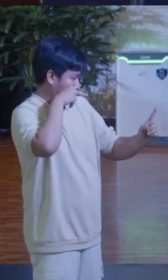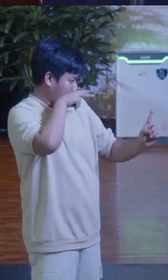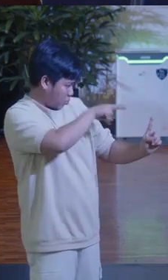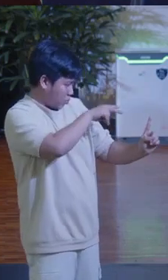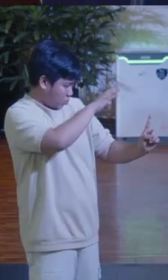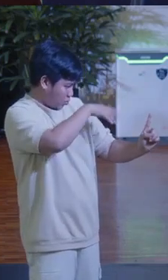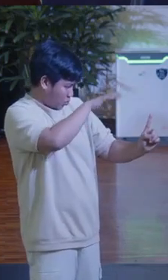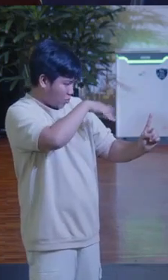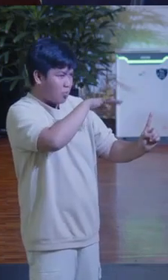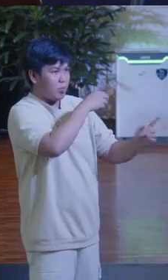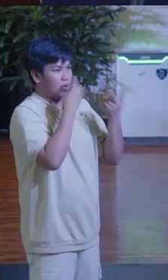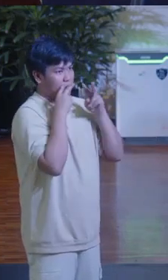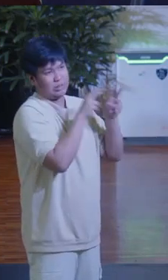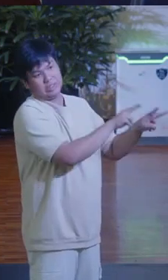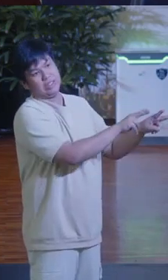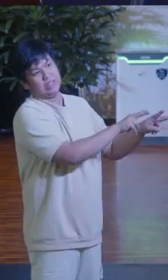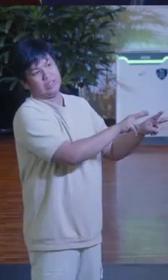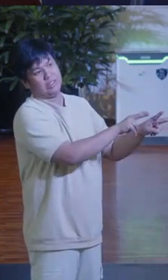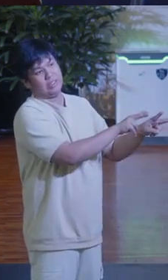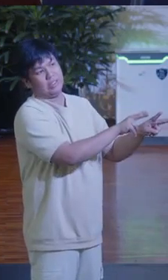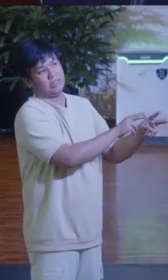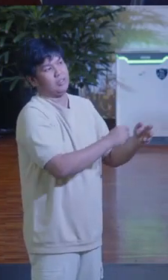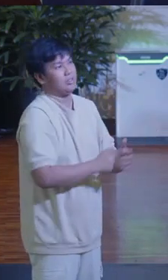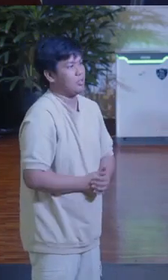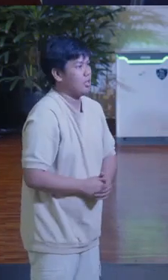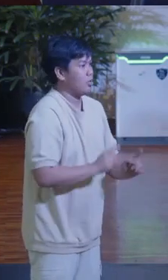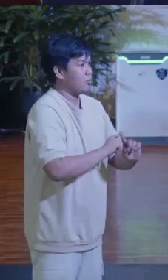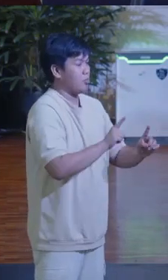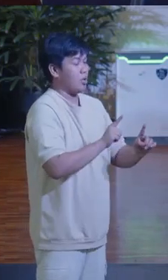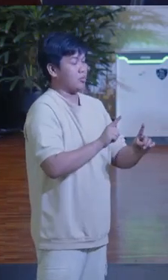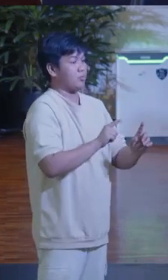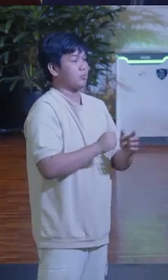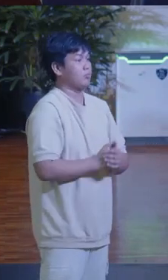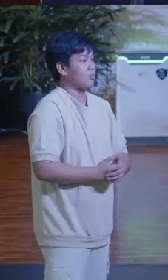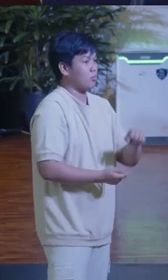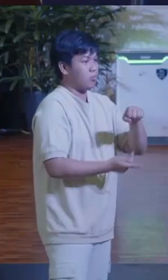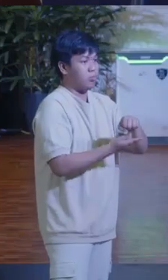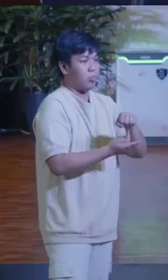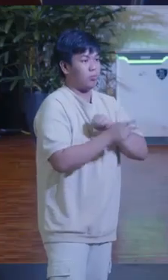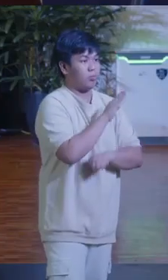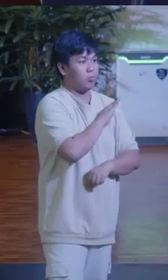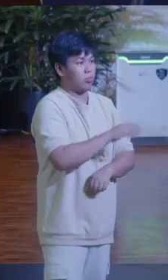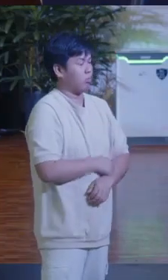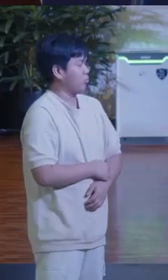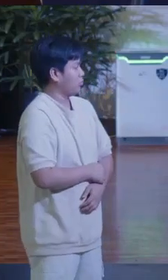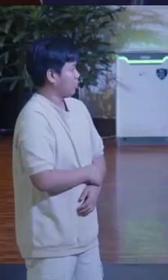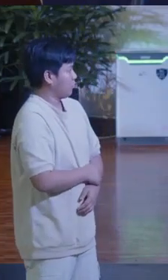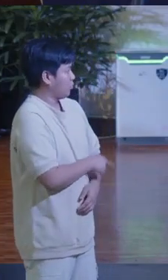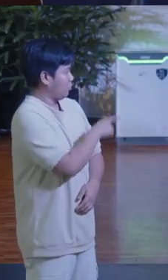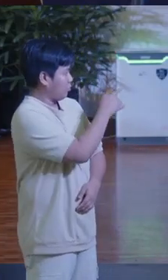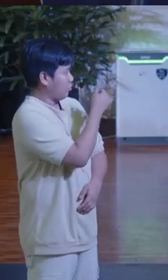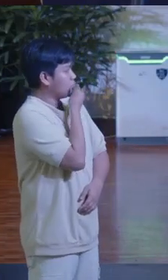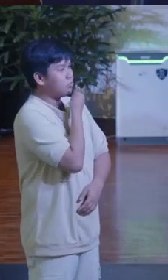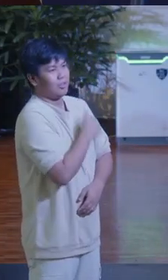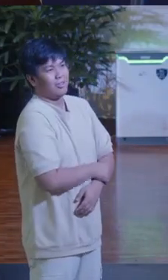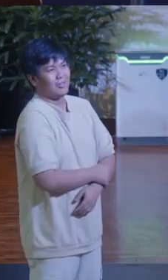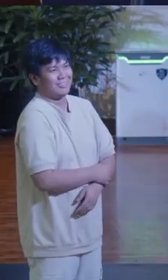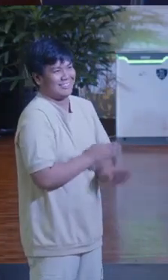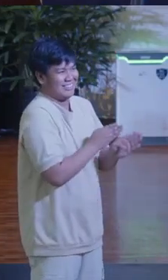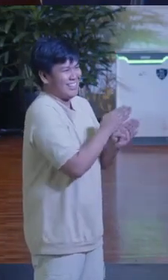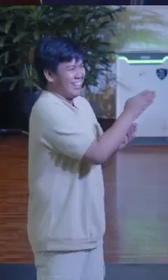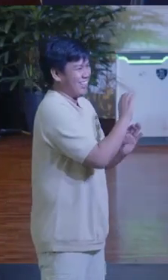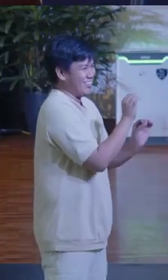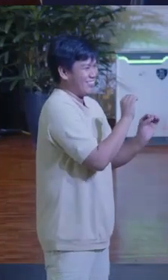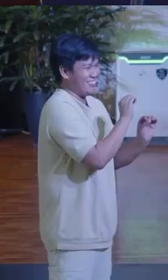po ang pagtutuwid na ginawa sa kanya. Mahalaga rin na iwasan natin ang kahinaan ng loob